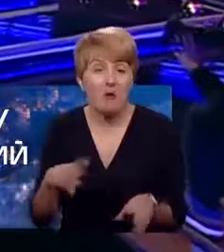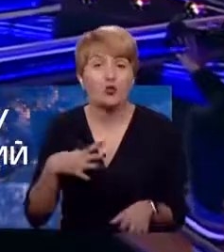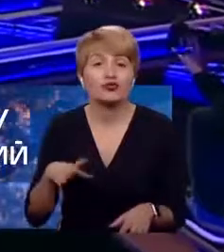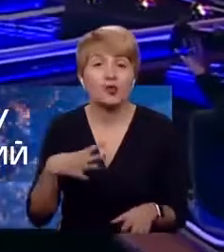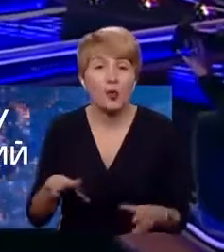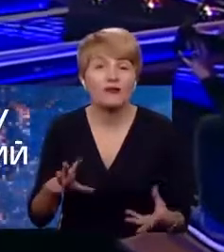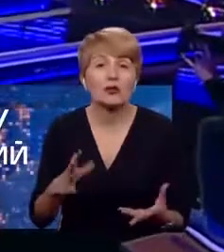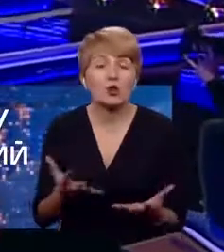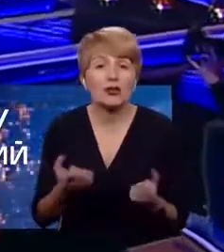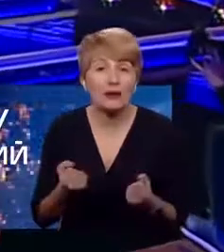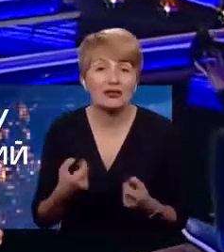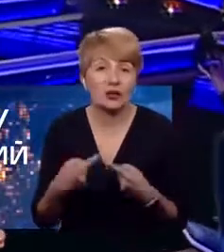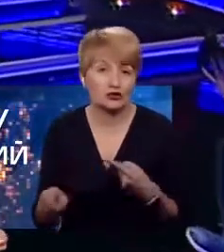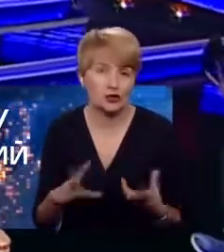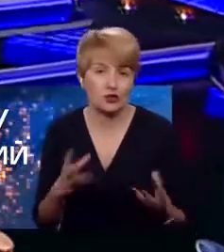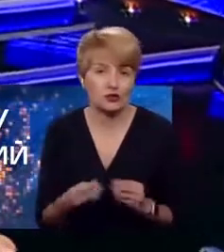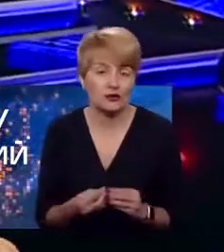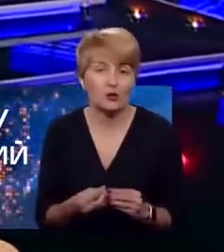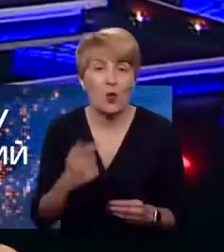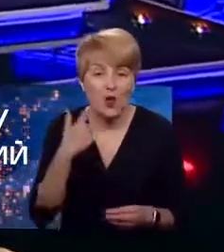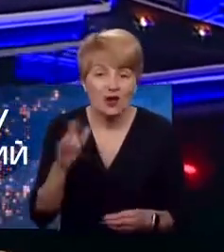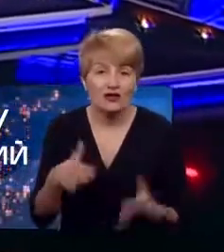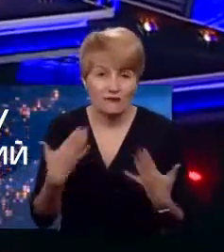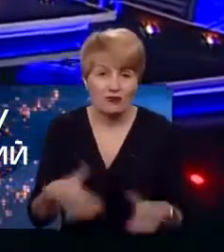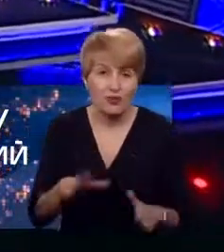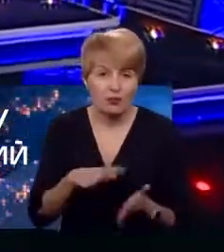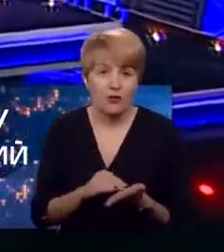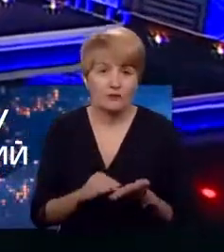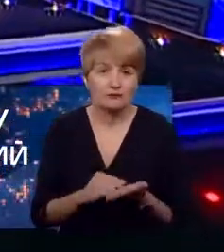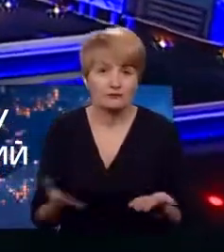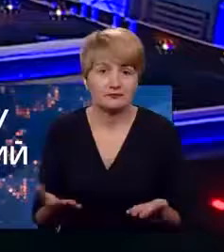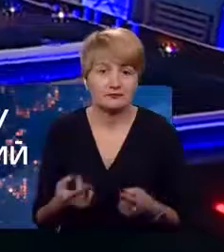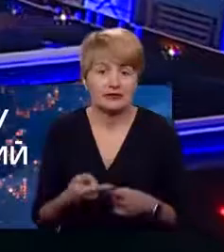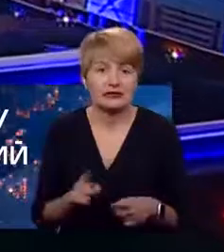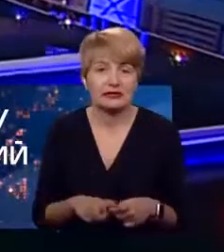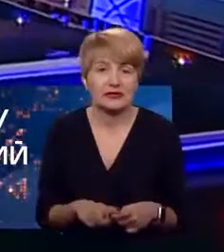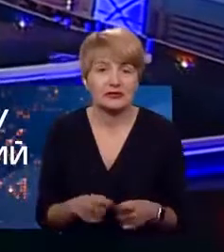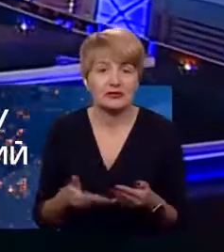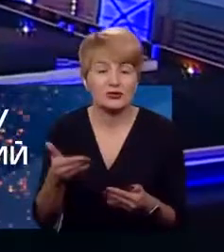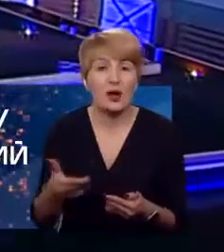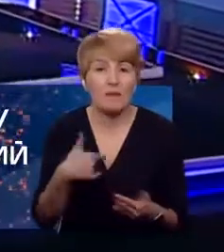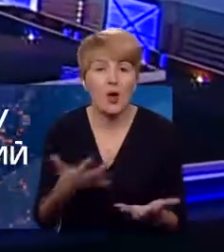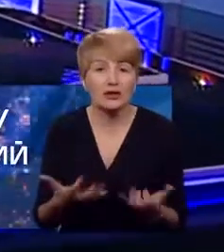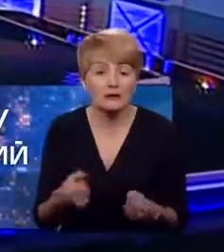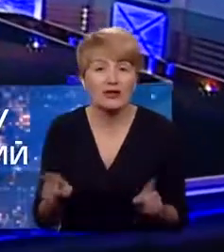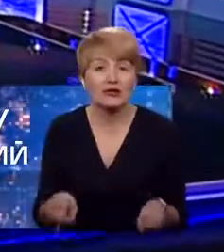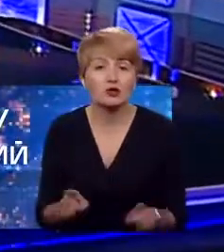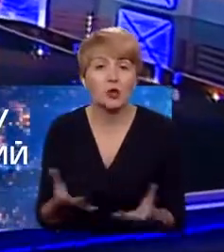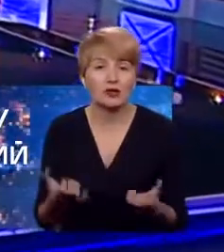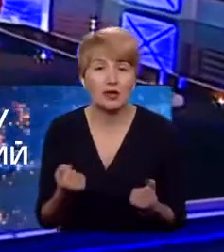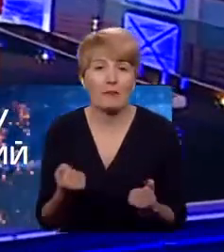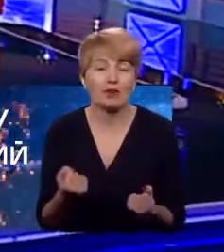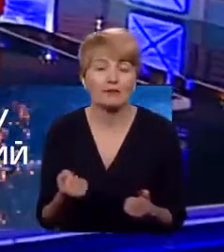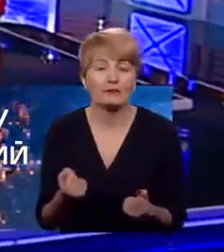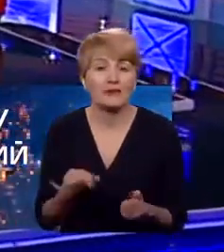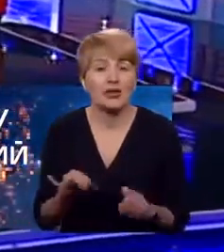отримати інший результат. Україна цим шляхом вже ходила. Ми отримали те, що ми отримали. І в усьому світі є